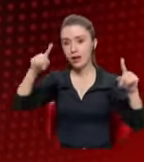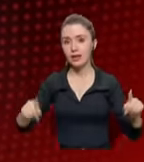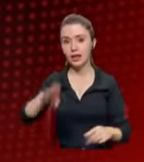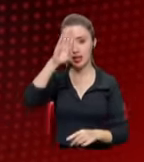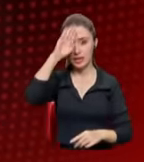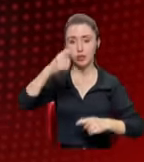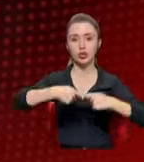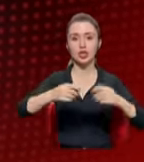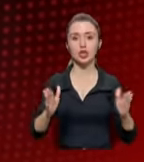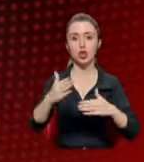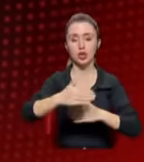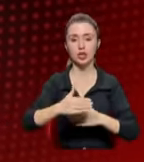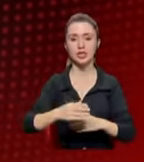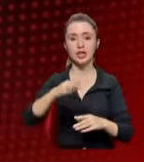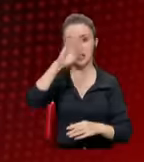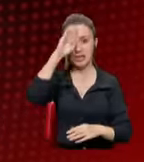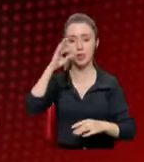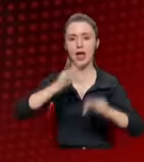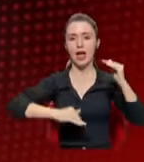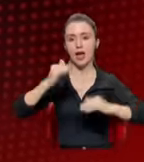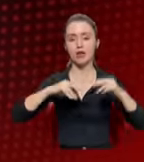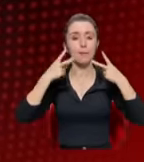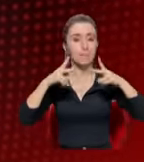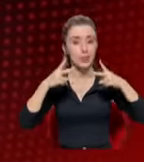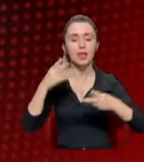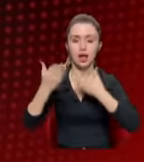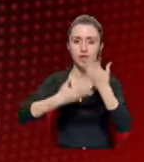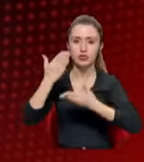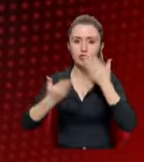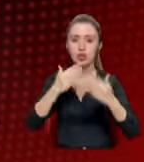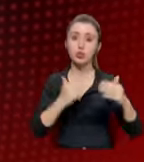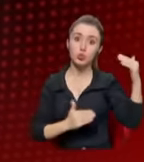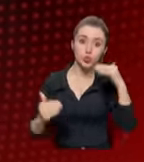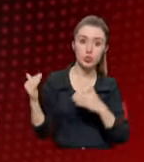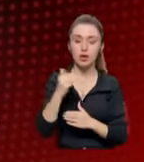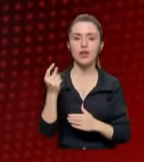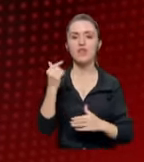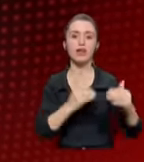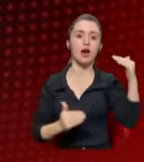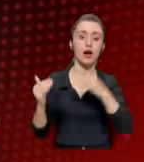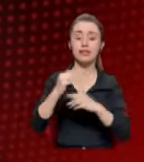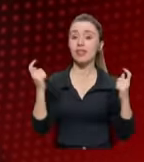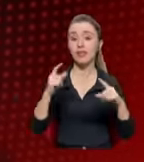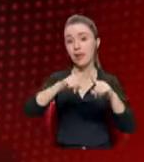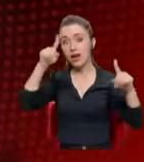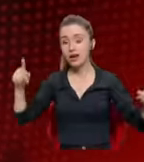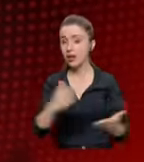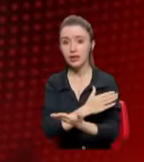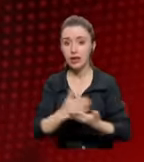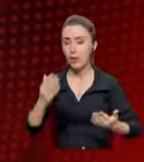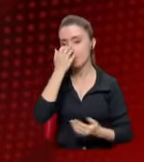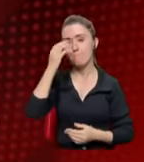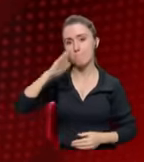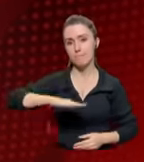İstanbul Ticaret Odası İstanbul'un enflasyonunu açıkladı aktaracağız yüksek fiyat artışları nereye kadar sürecek